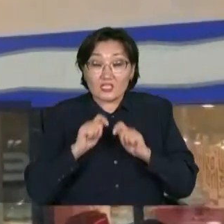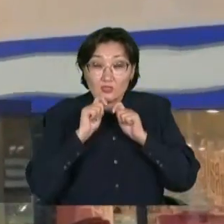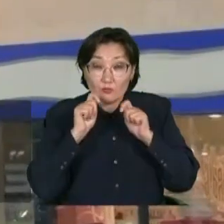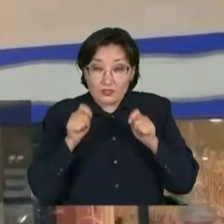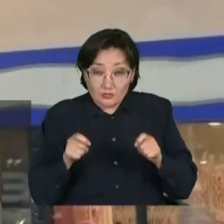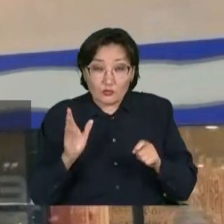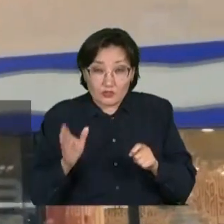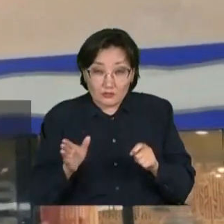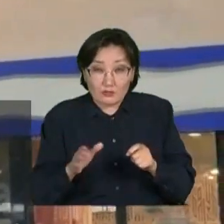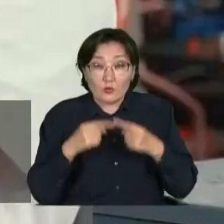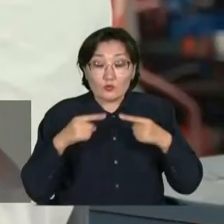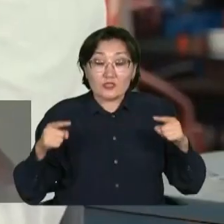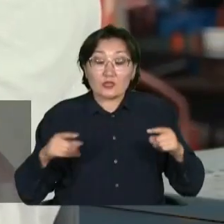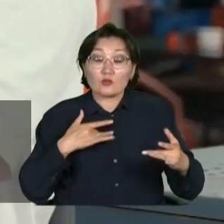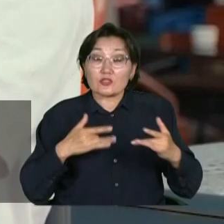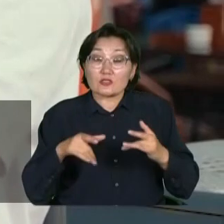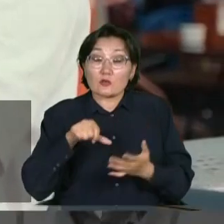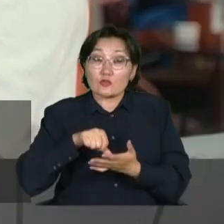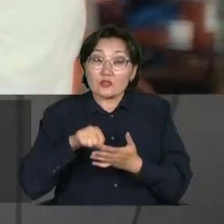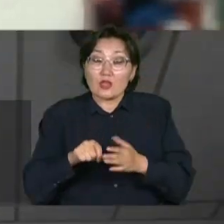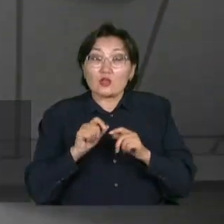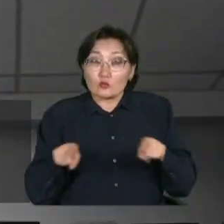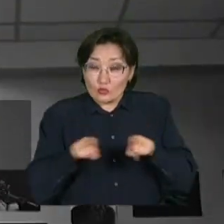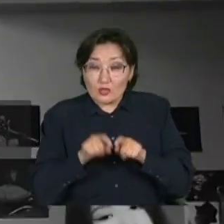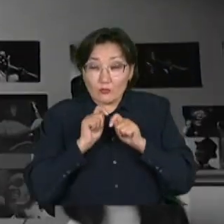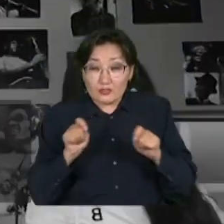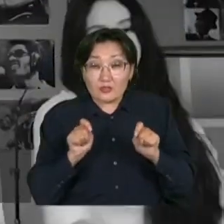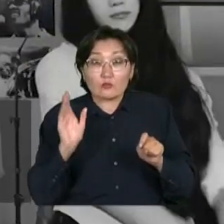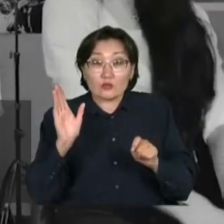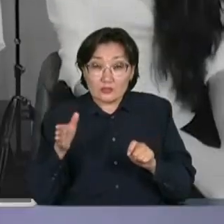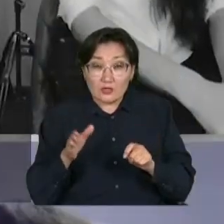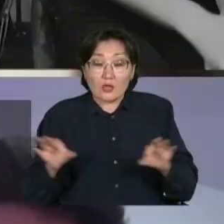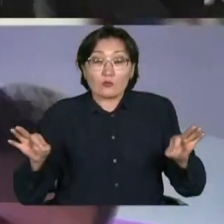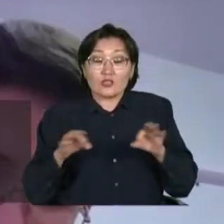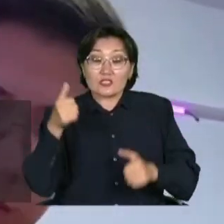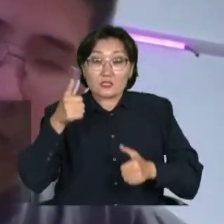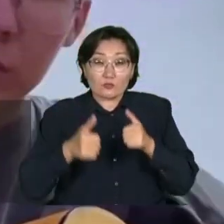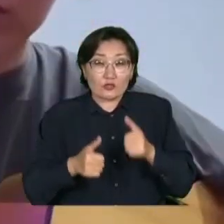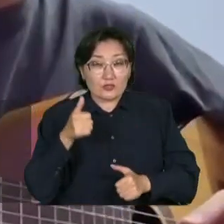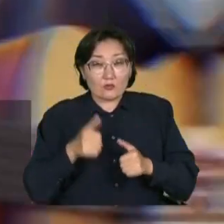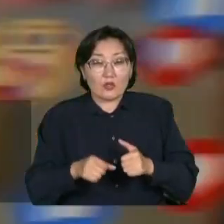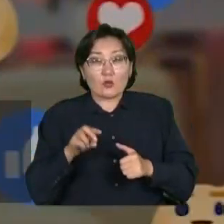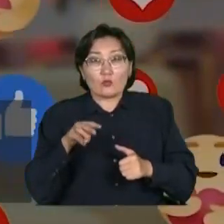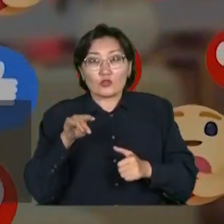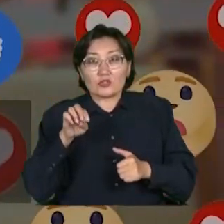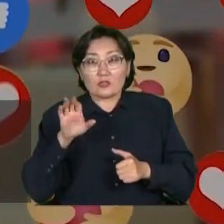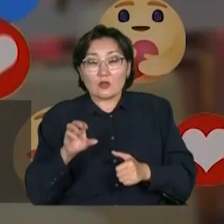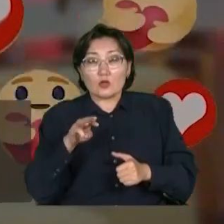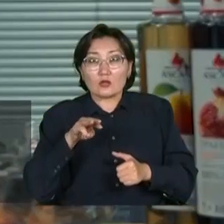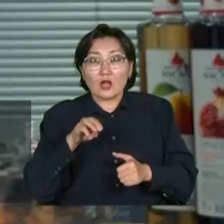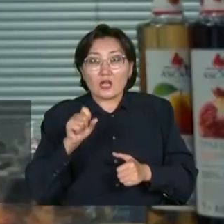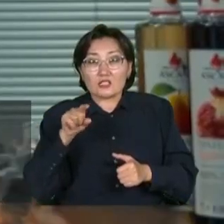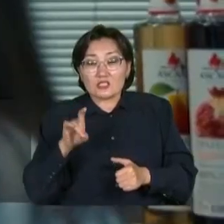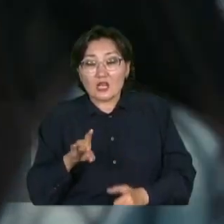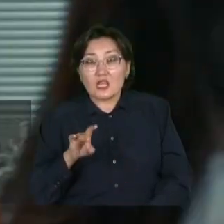сыйақы табысталады. Өзге де өнерпаздар марапаттан кенде қалмайды. Айта кетейін, ән сайысында Бағым Мухиденова, Тамара Асар,